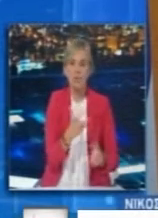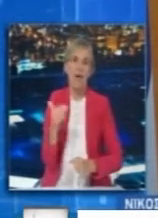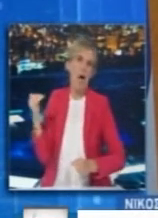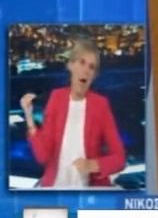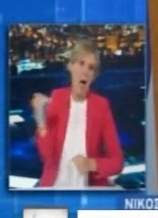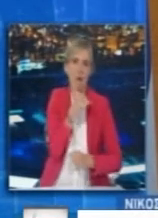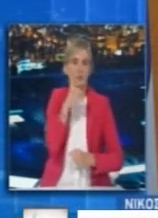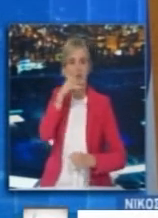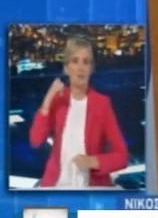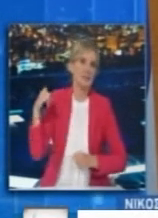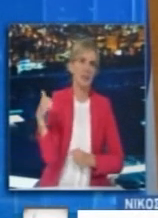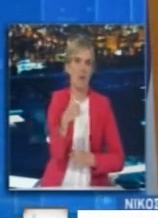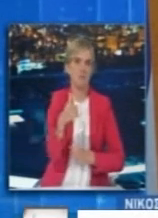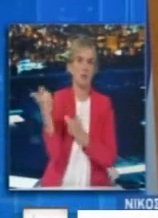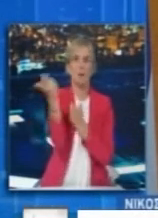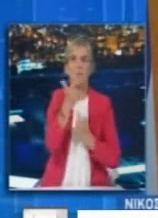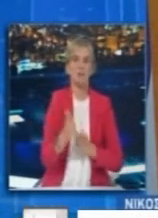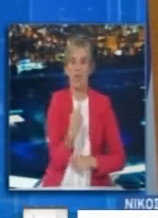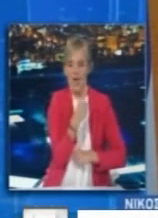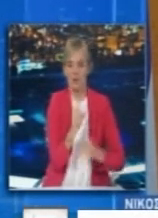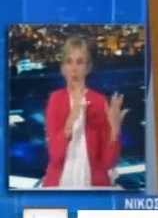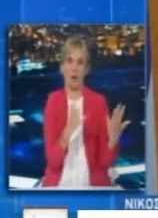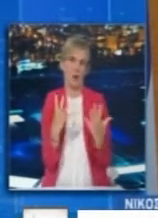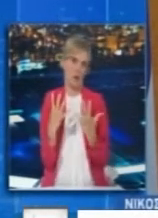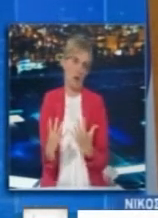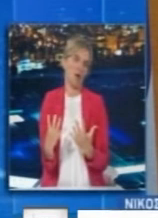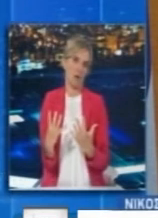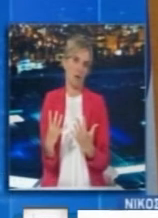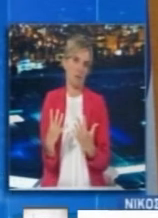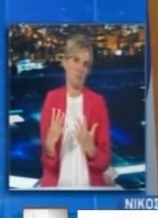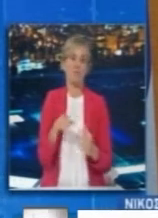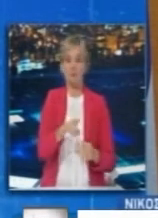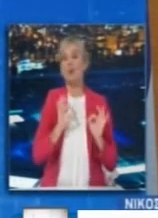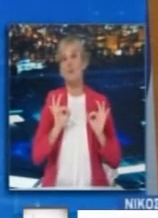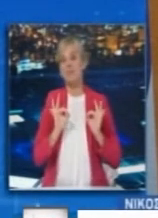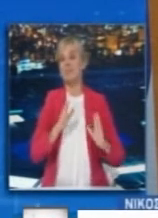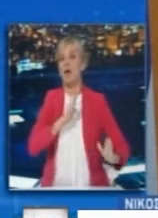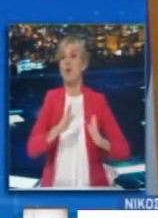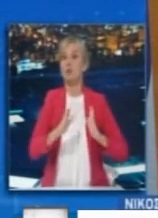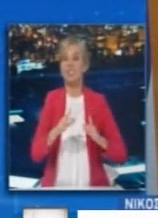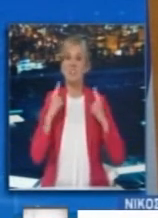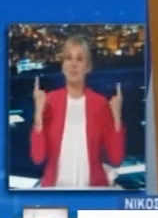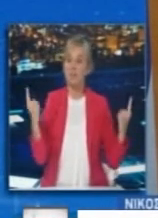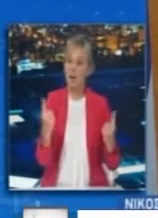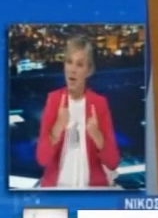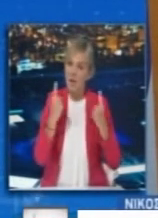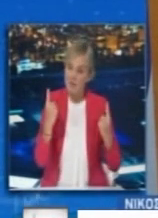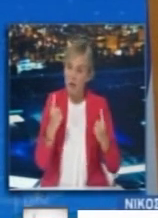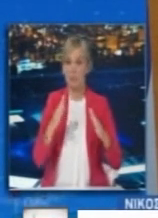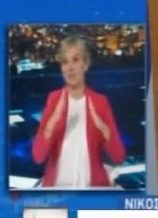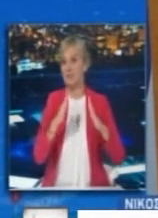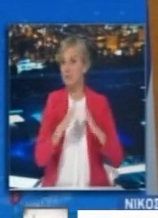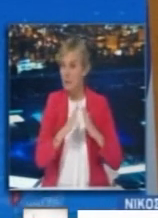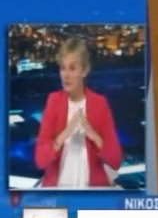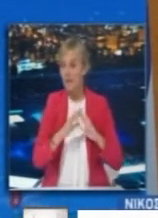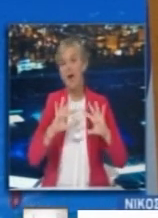εντοπίσουμε οποιαδήποτε πυρκαγιά. Και σε αυτό το πλαίσιο προστασίας φυσικού περιβάλλοντος, της περιουσίας, αλλά πρωτίστως της